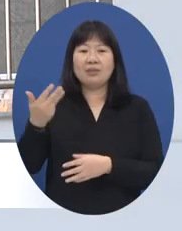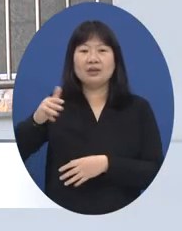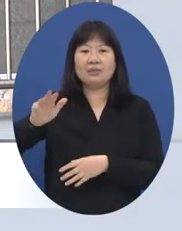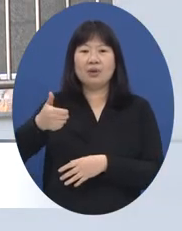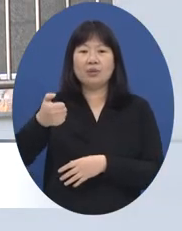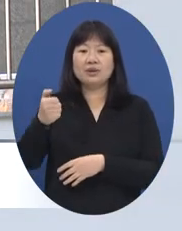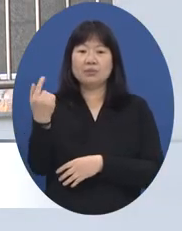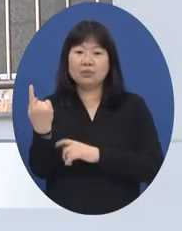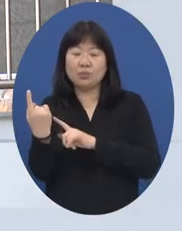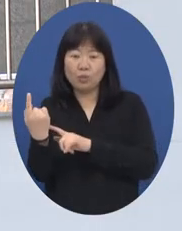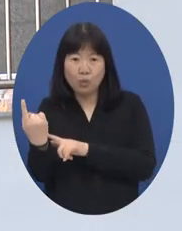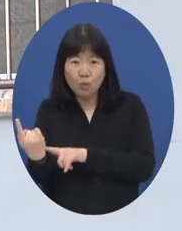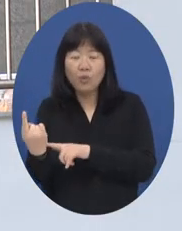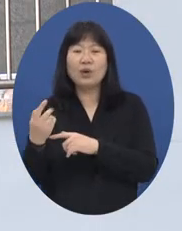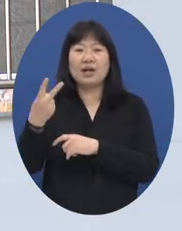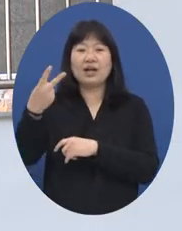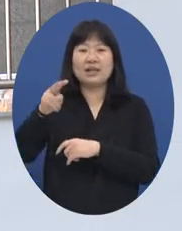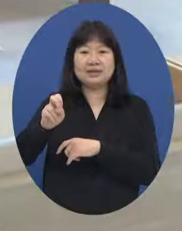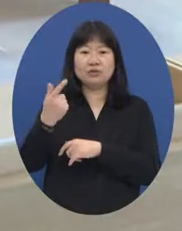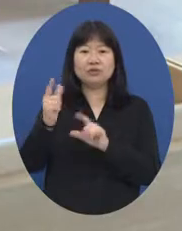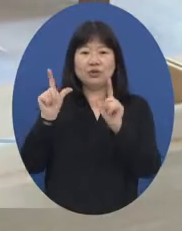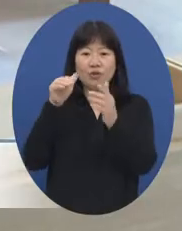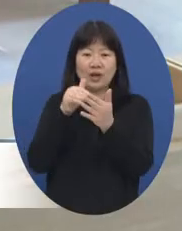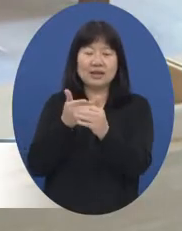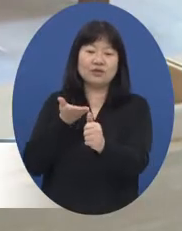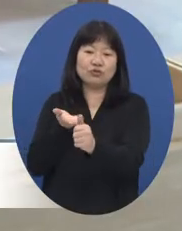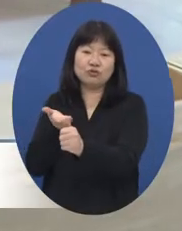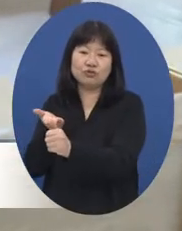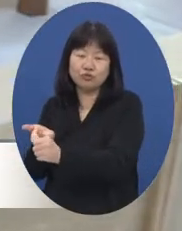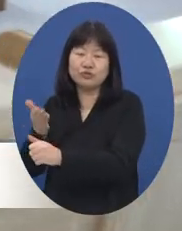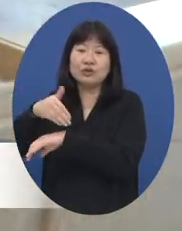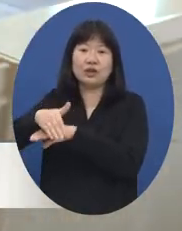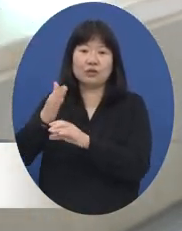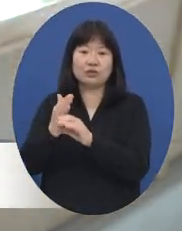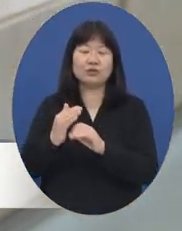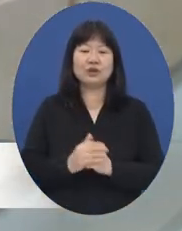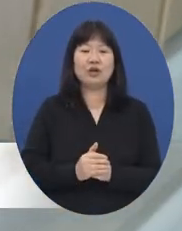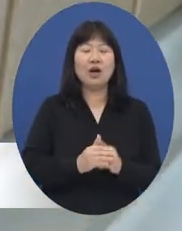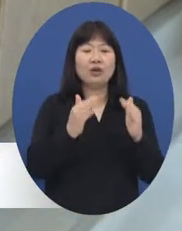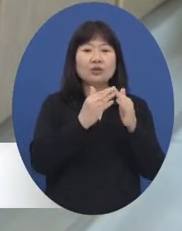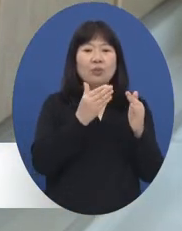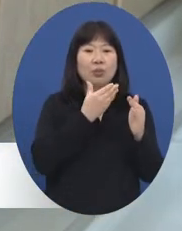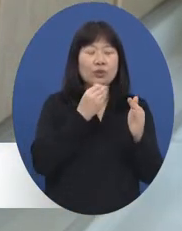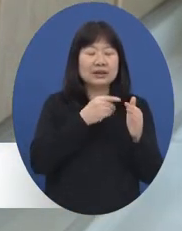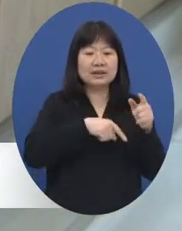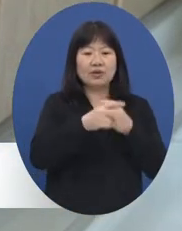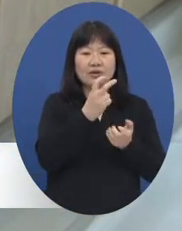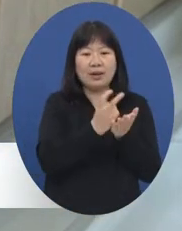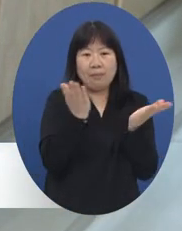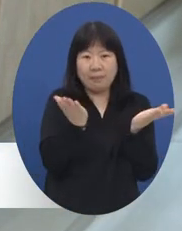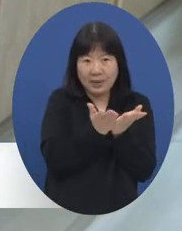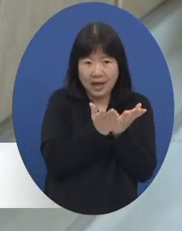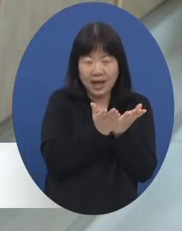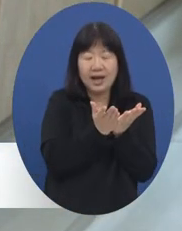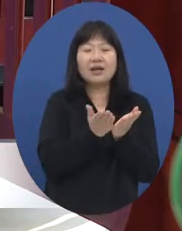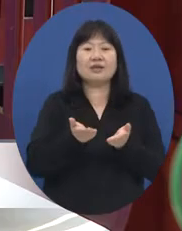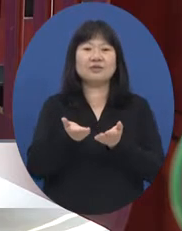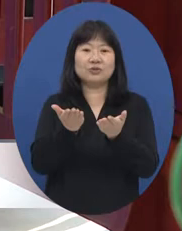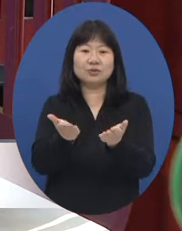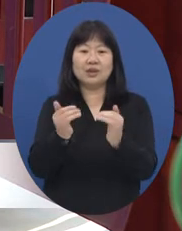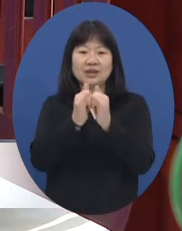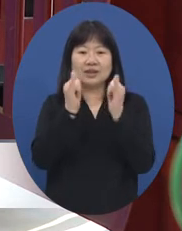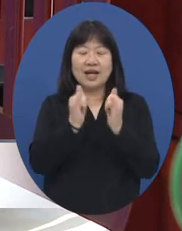오는 2016년까지 공급합니다 4개 추진전략을 온 주거복지정책의 부합하는 사회주택